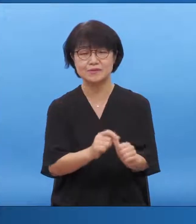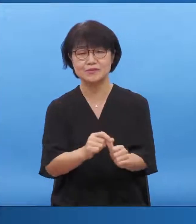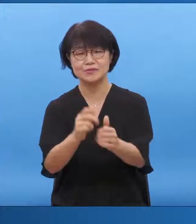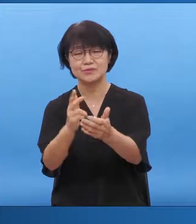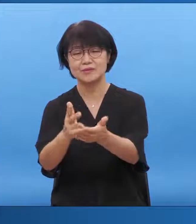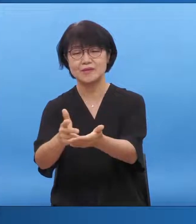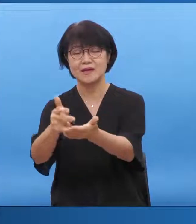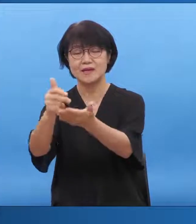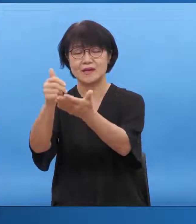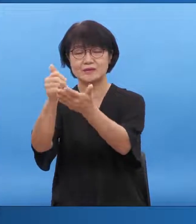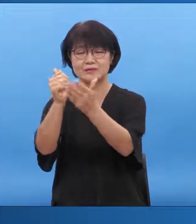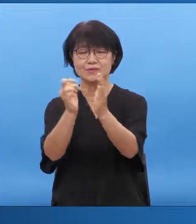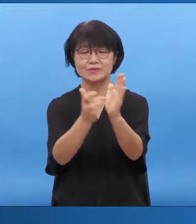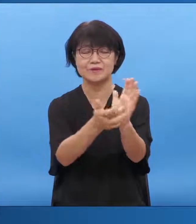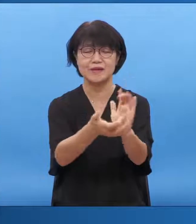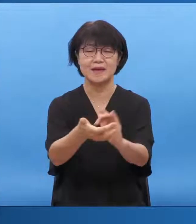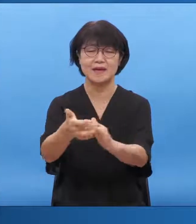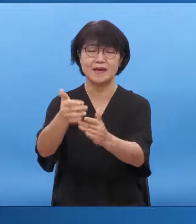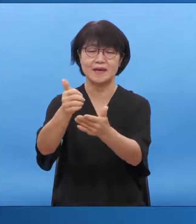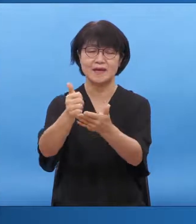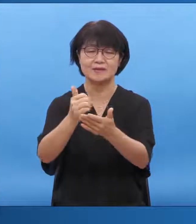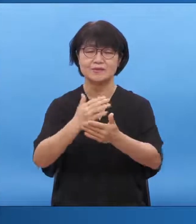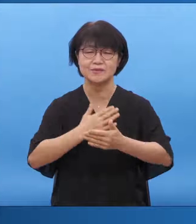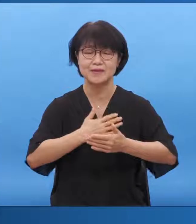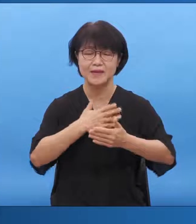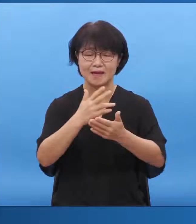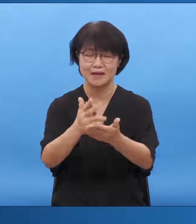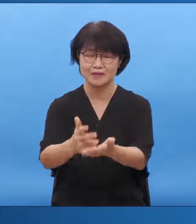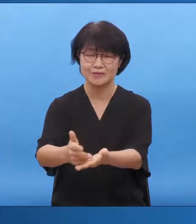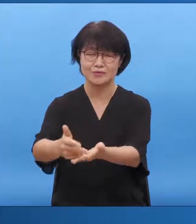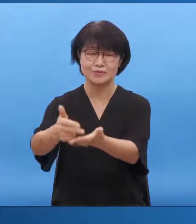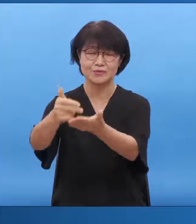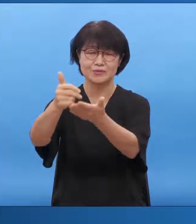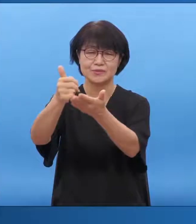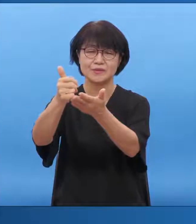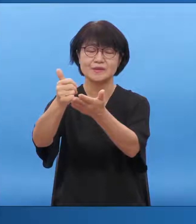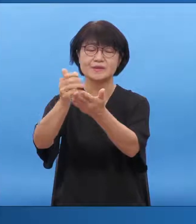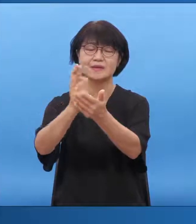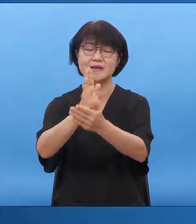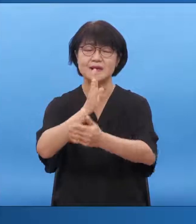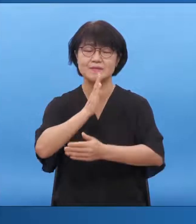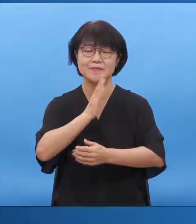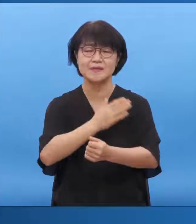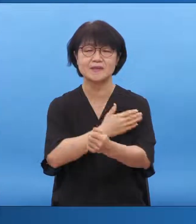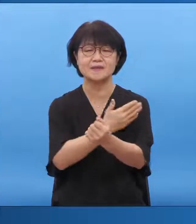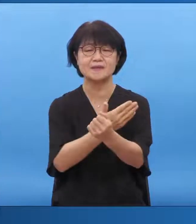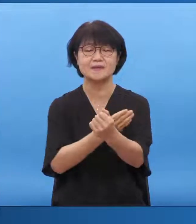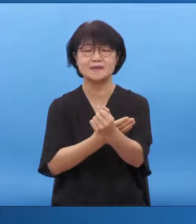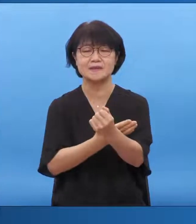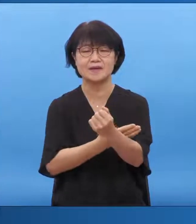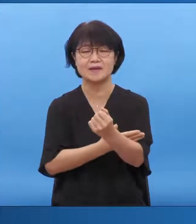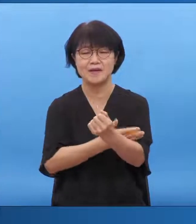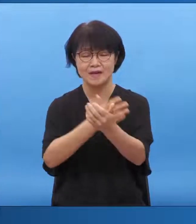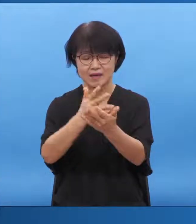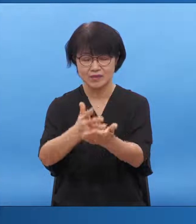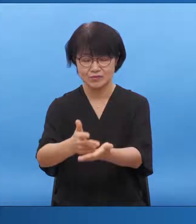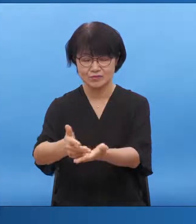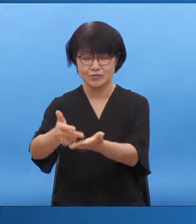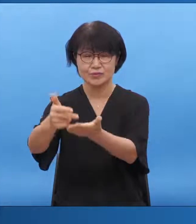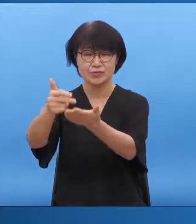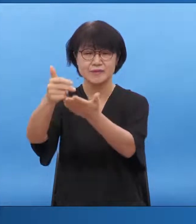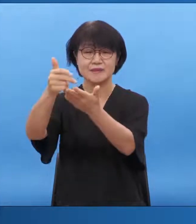놀라운 구세주 예수 내 주 참